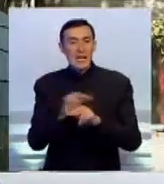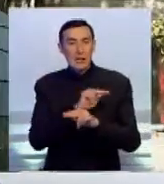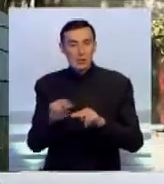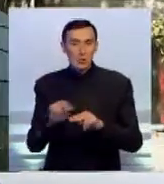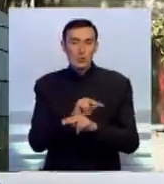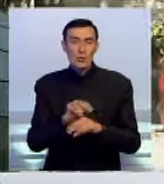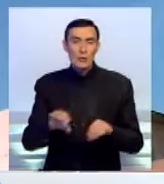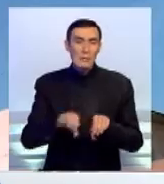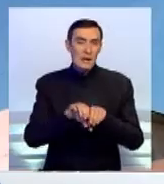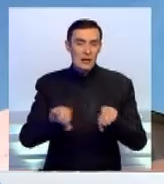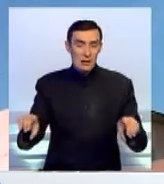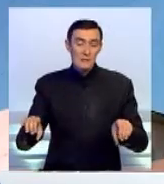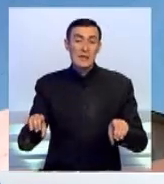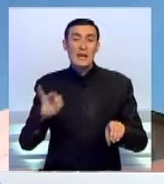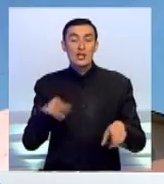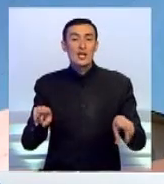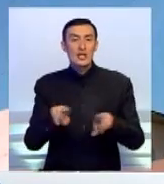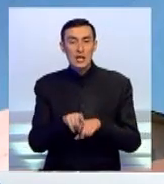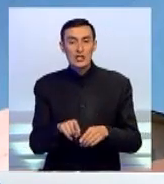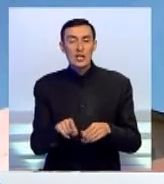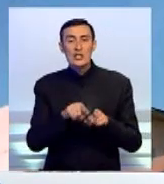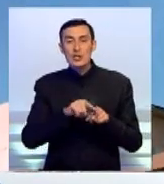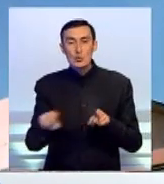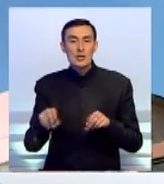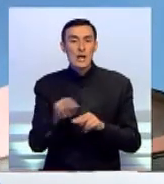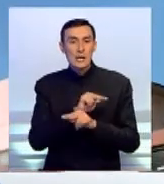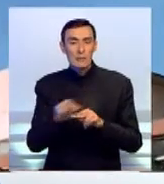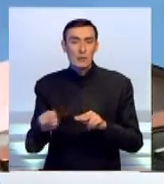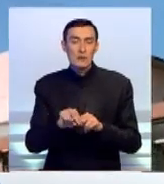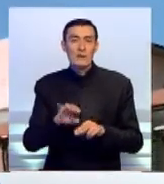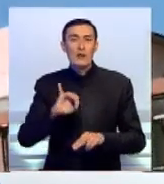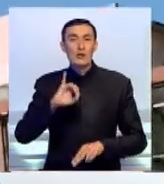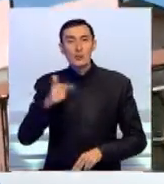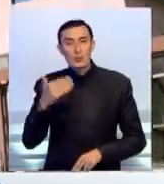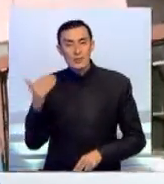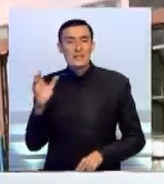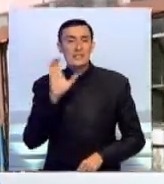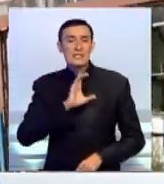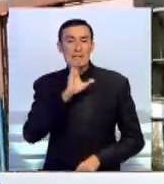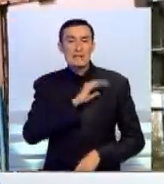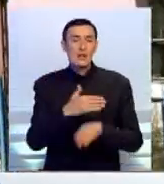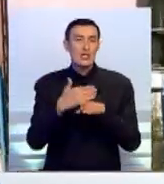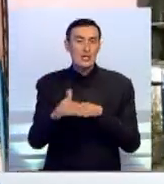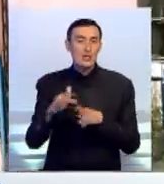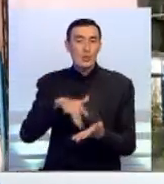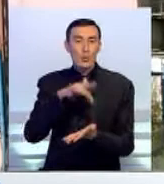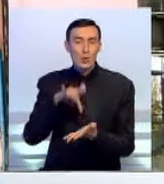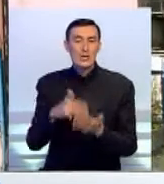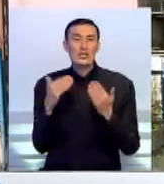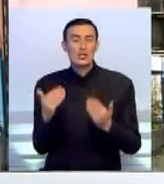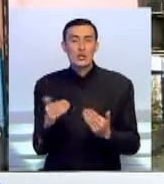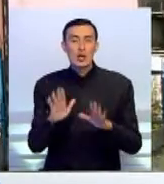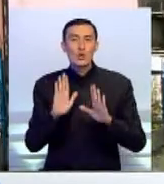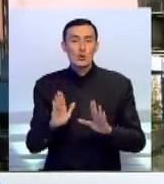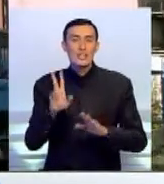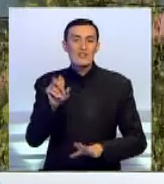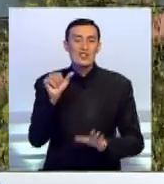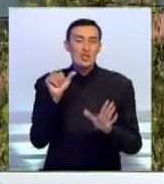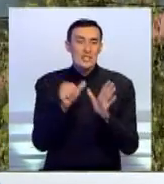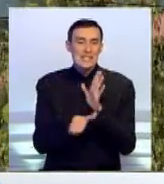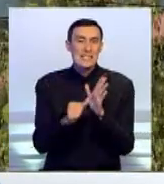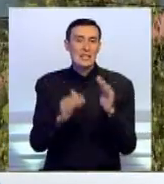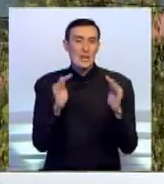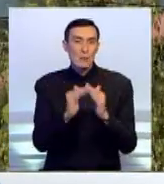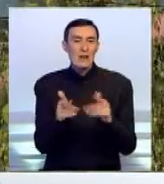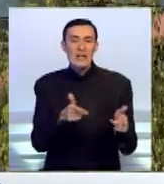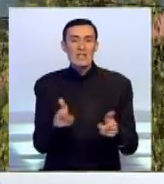реконструкцию магистральной теплотрассы, а также текущий ремонт магистралей в южной и северной части города. Сейчас только 260